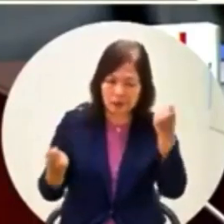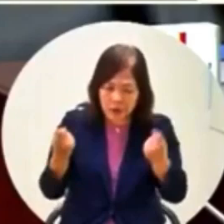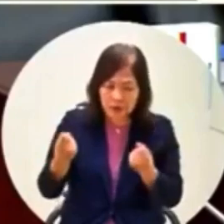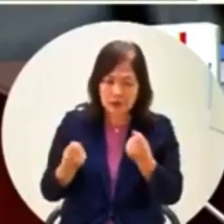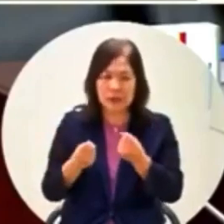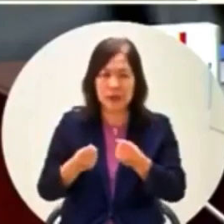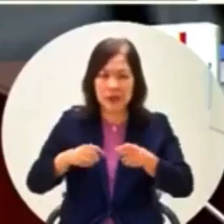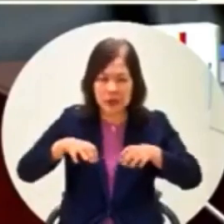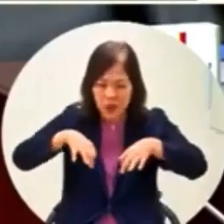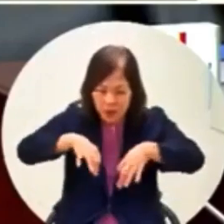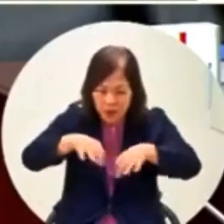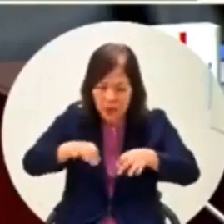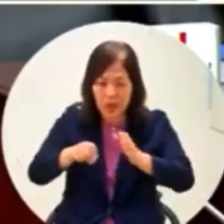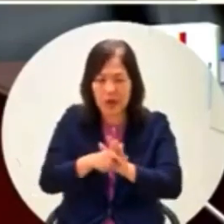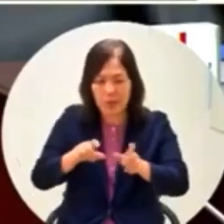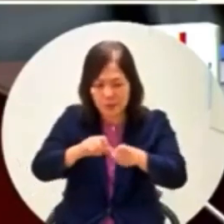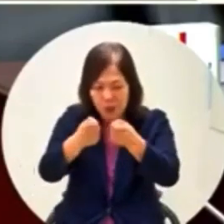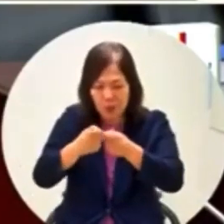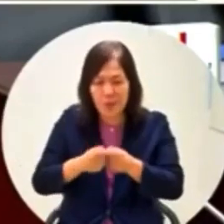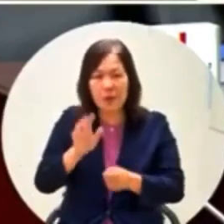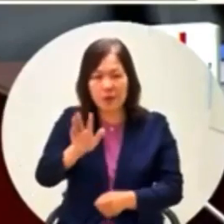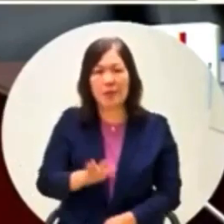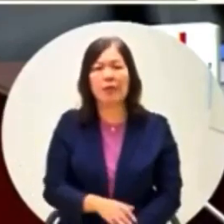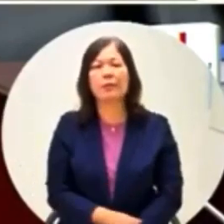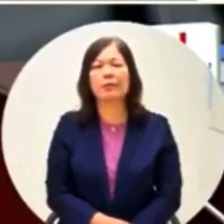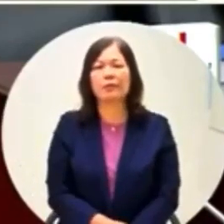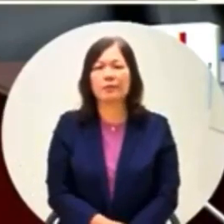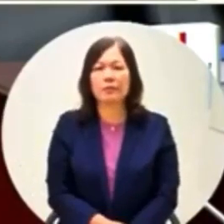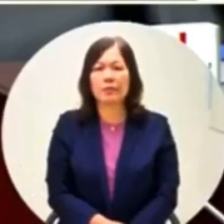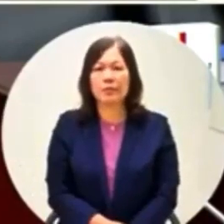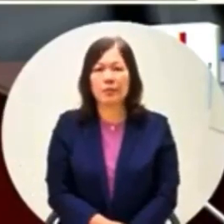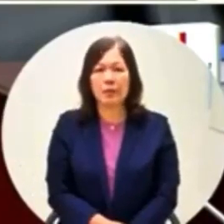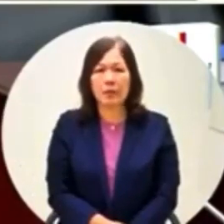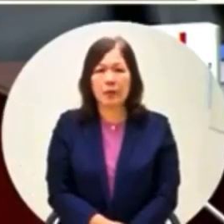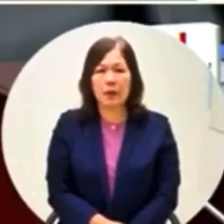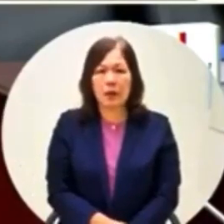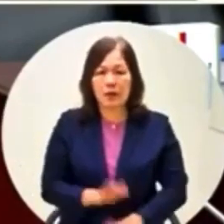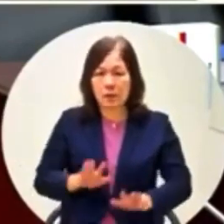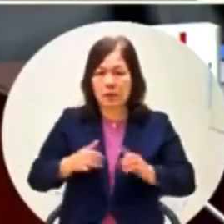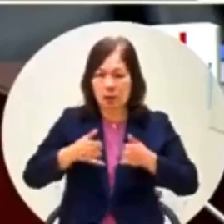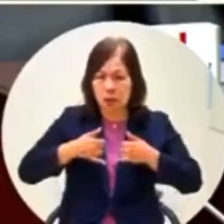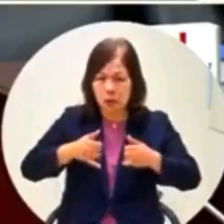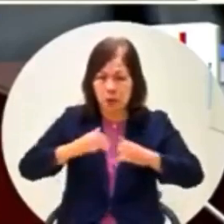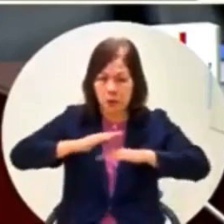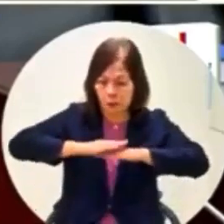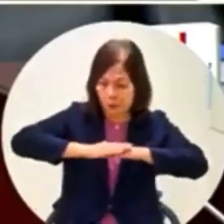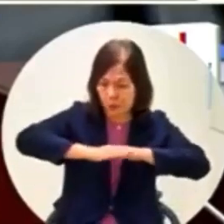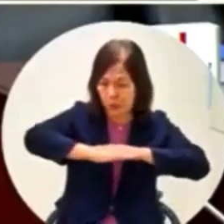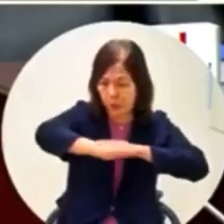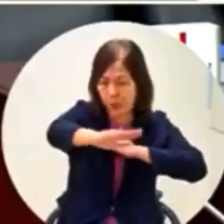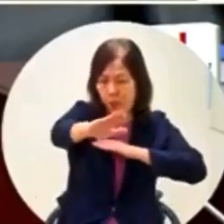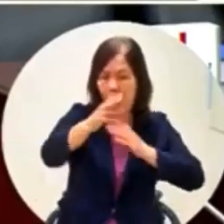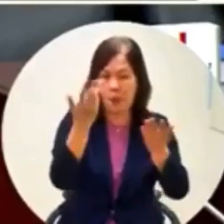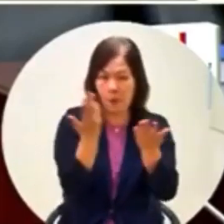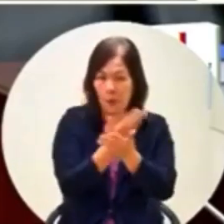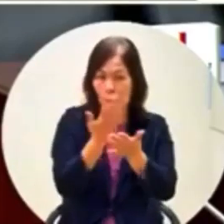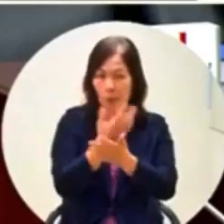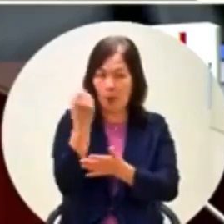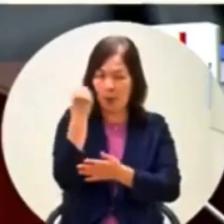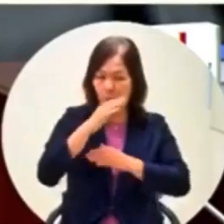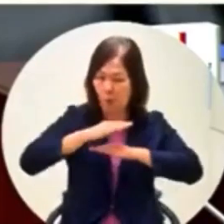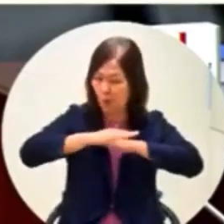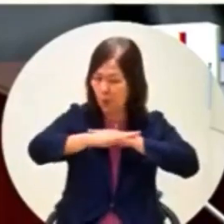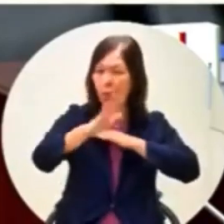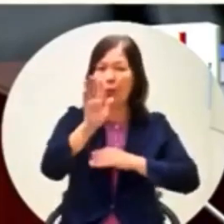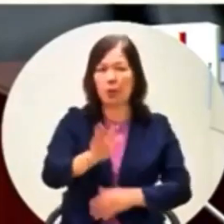胎有弄破哈，所以这个那现在整个路都已经铺设非常平整，而且